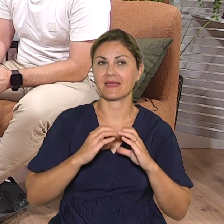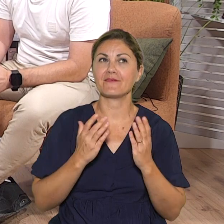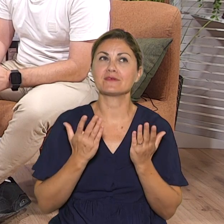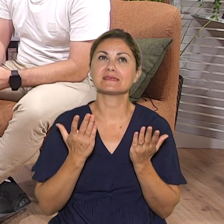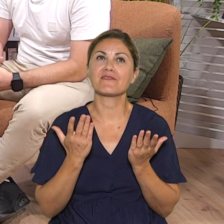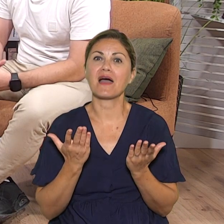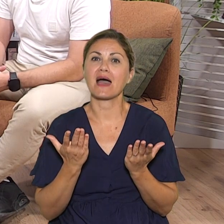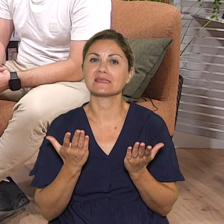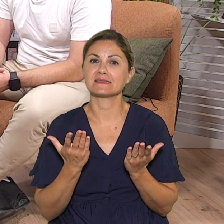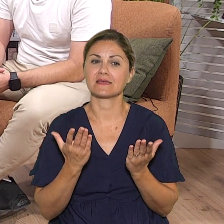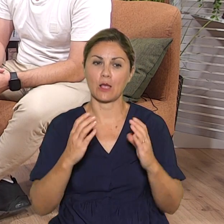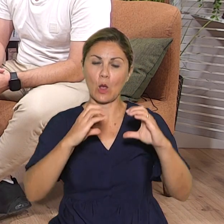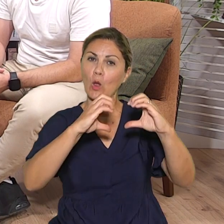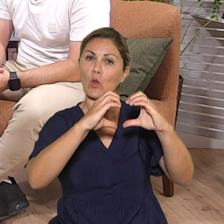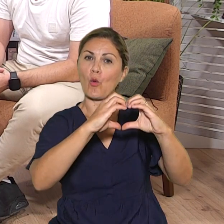što je za vas ljubav?